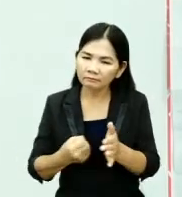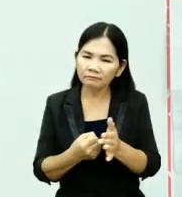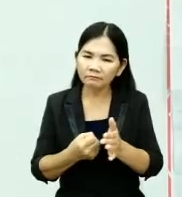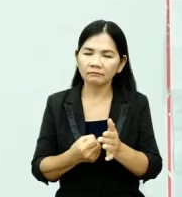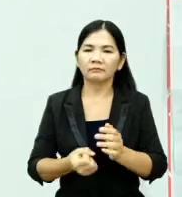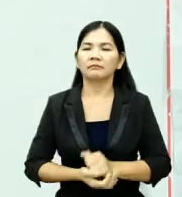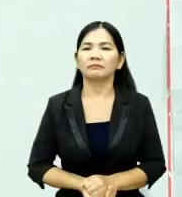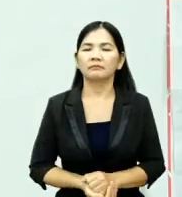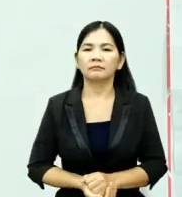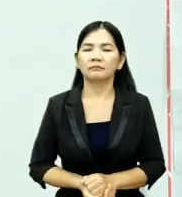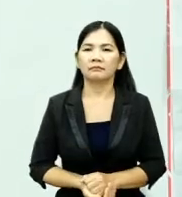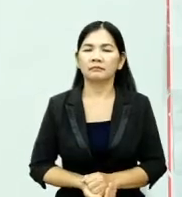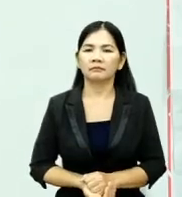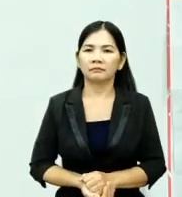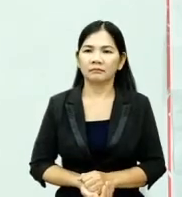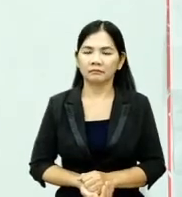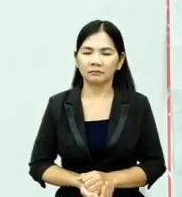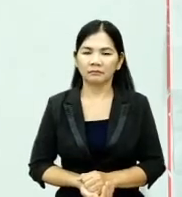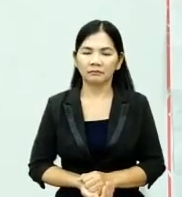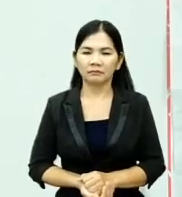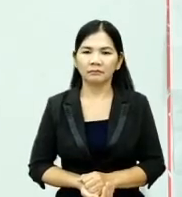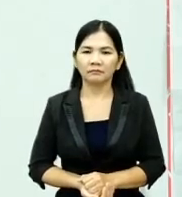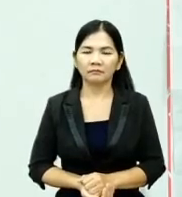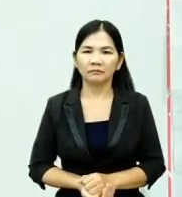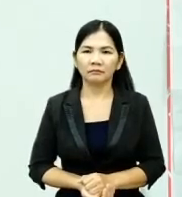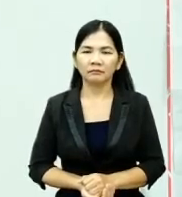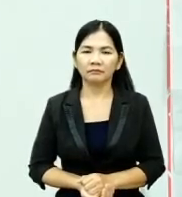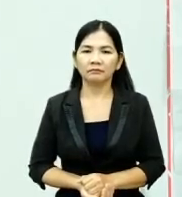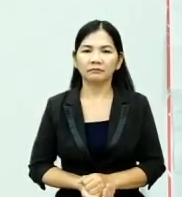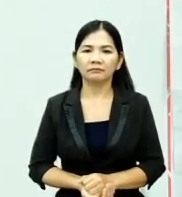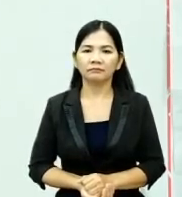miên này đôi đừng bịa vậy là đá ạ